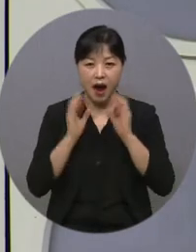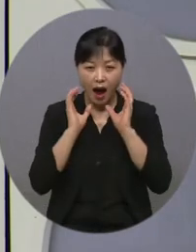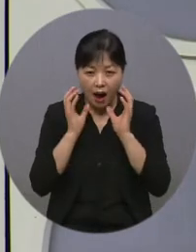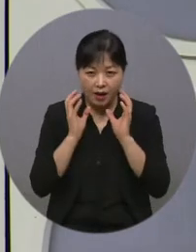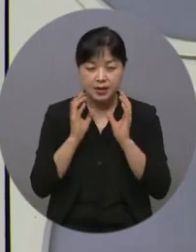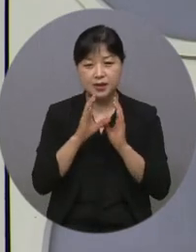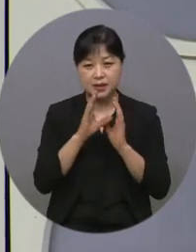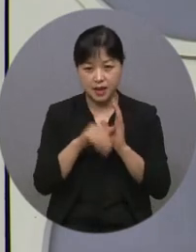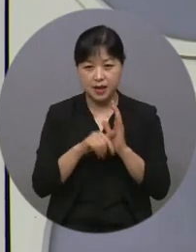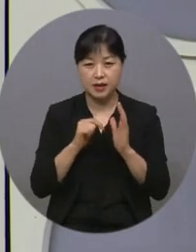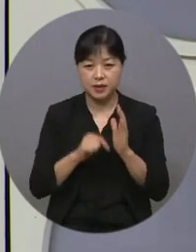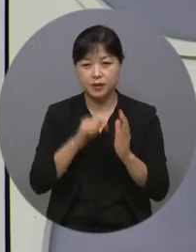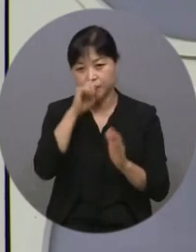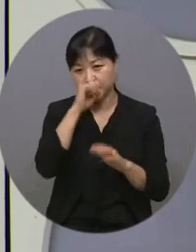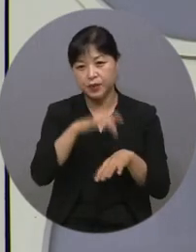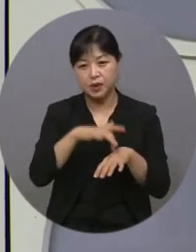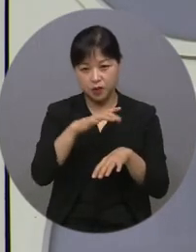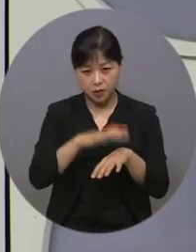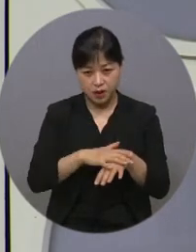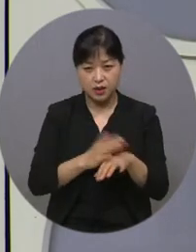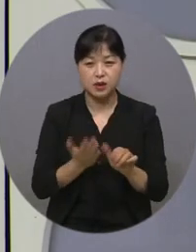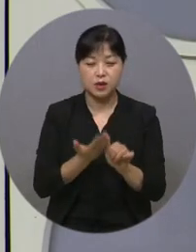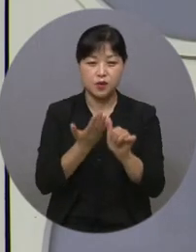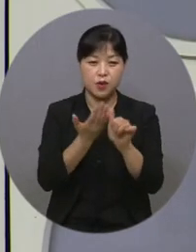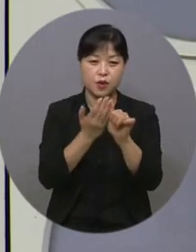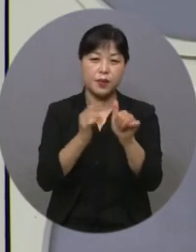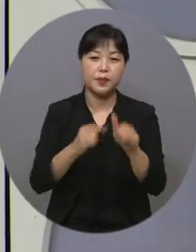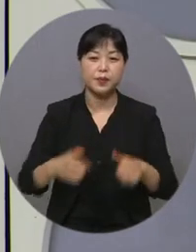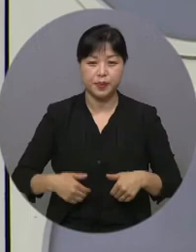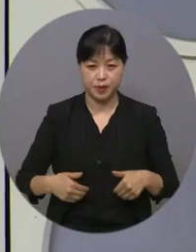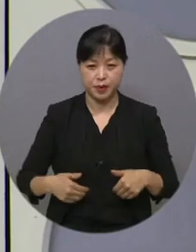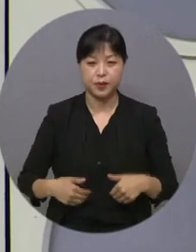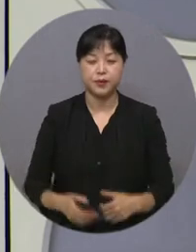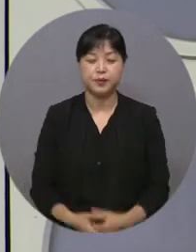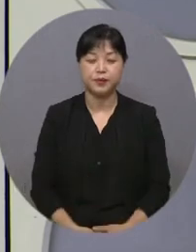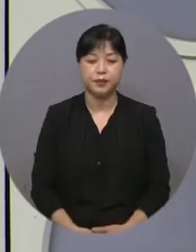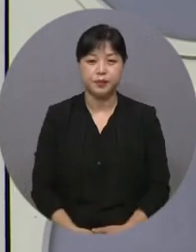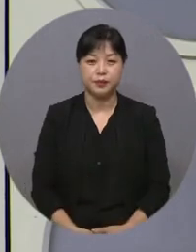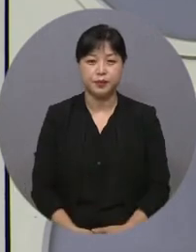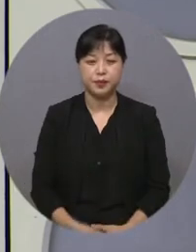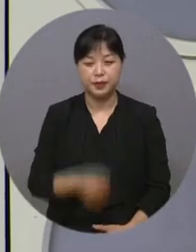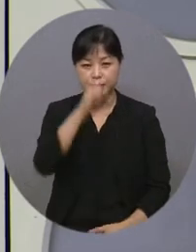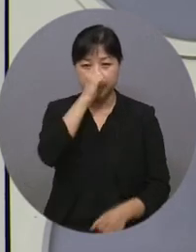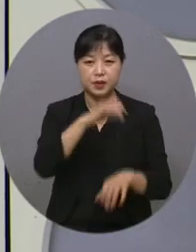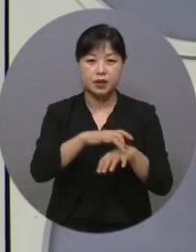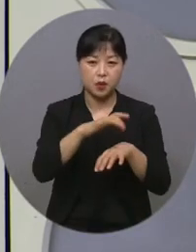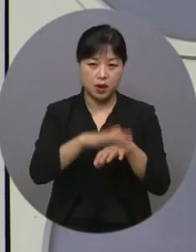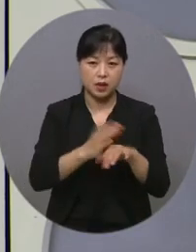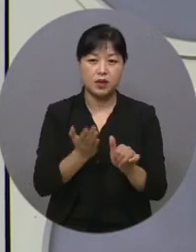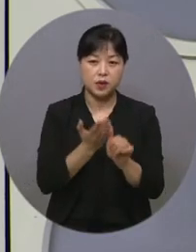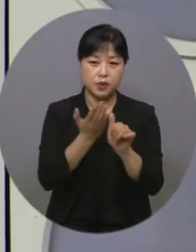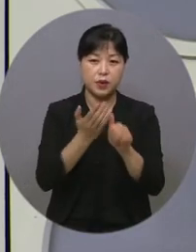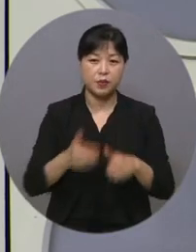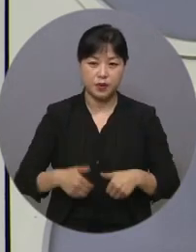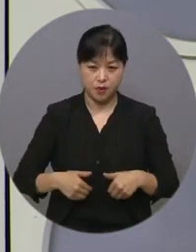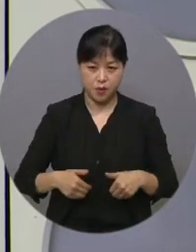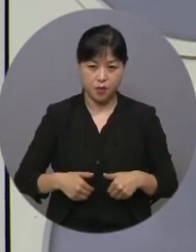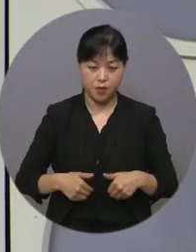좋은 습관을 만들어내는 겁니다. 좋은 습관을 길들이는 겁니다. 그래서